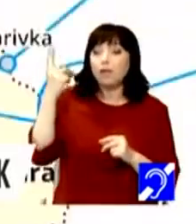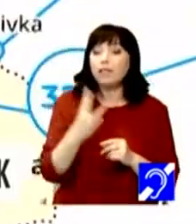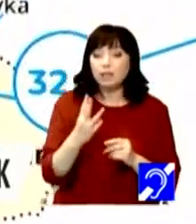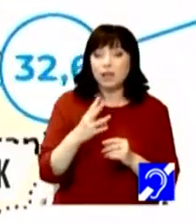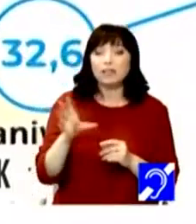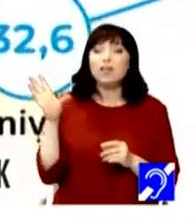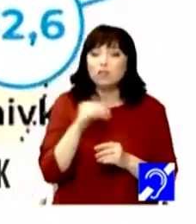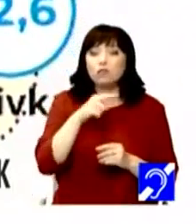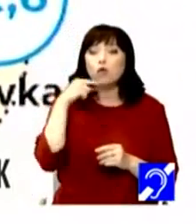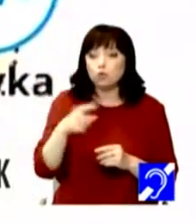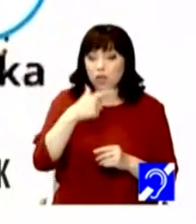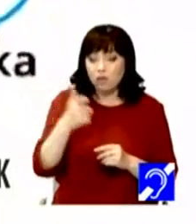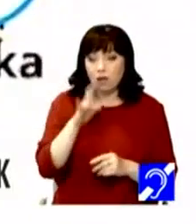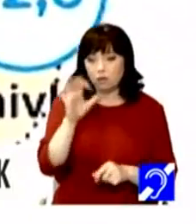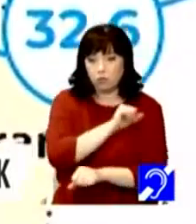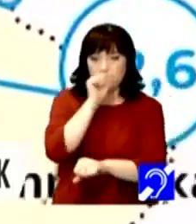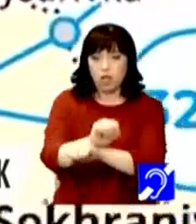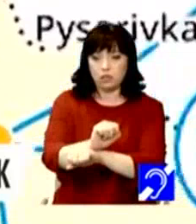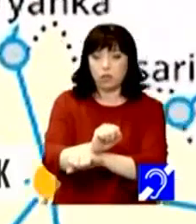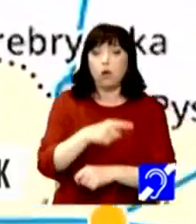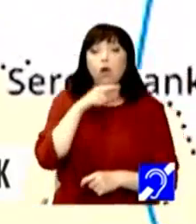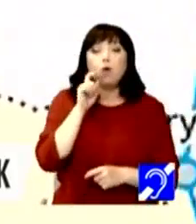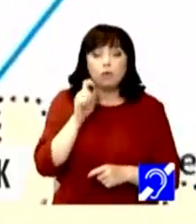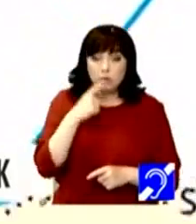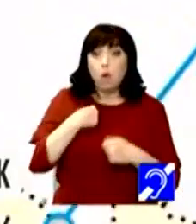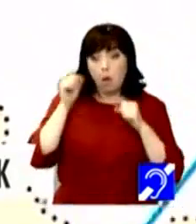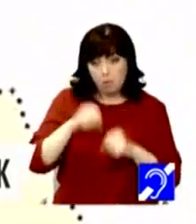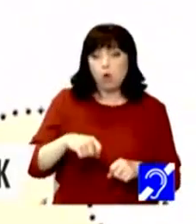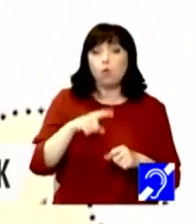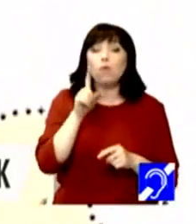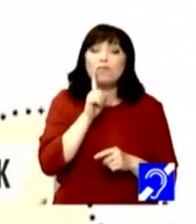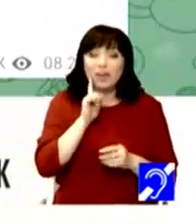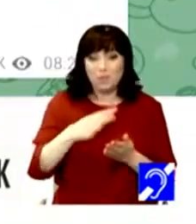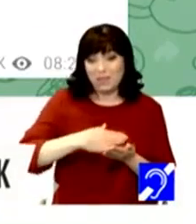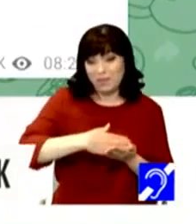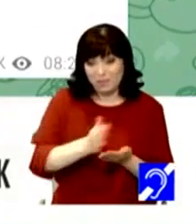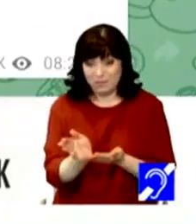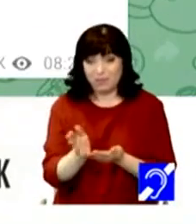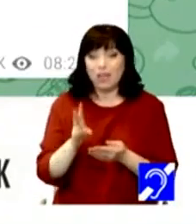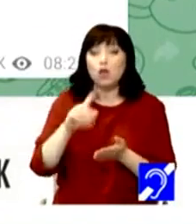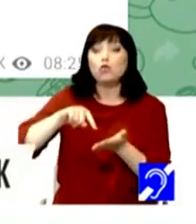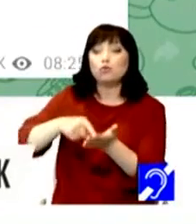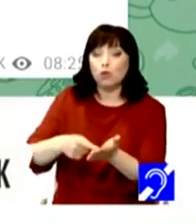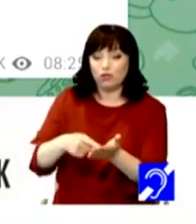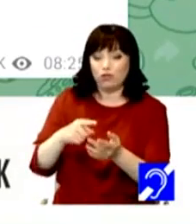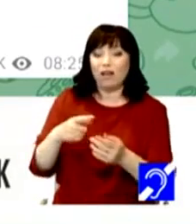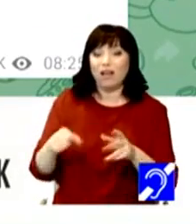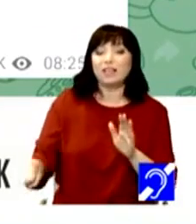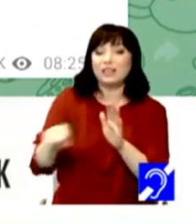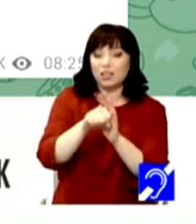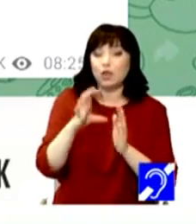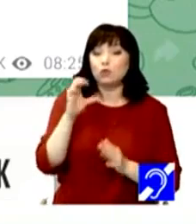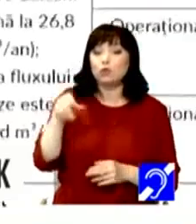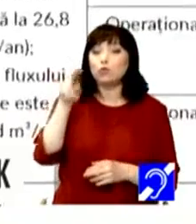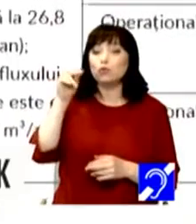exportul rusesc, va fi oprit. Ucraina a spus că ar putea muta temporar fluxul afectat către punctul de interconectare